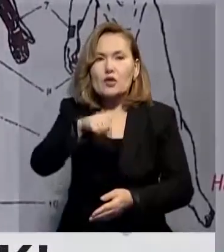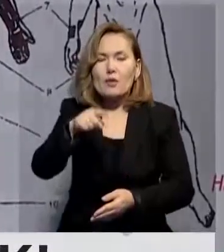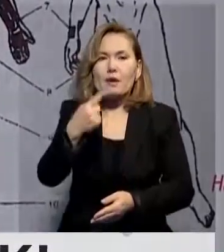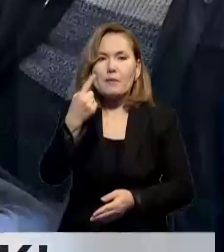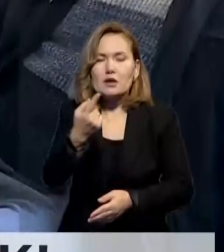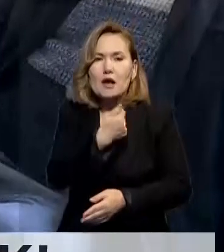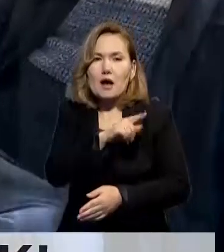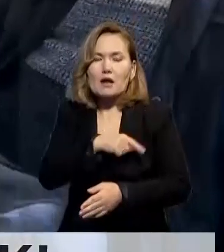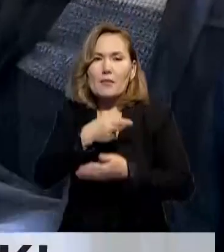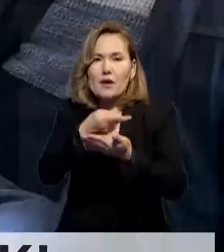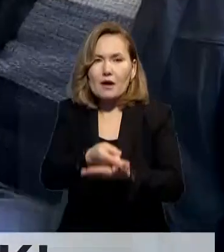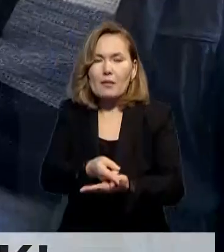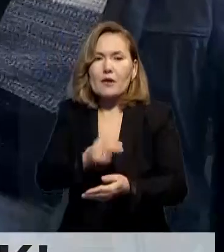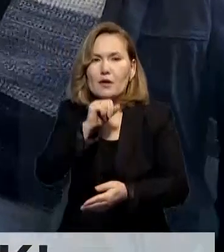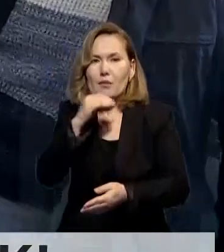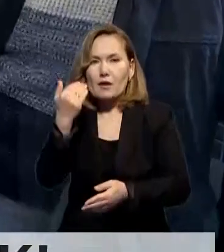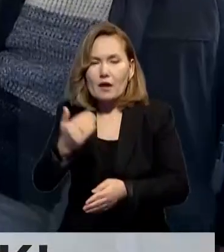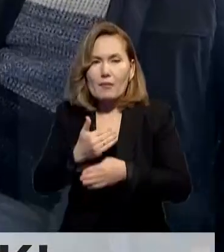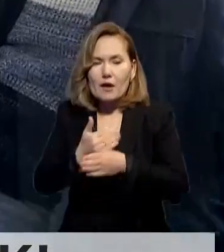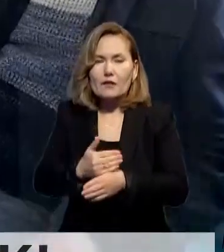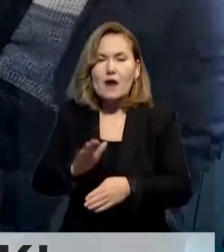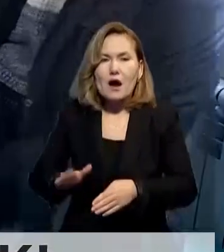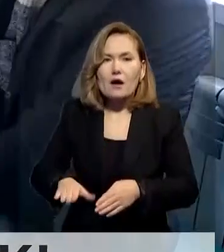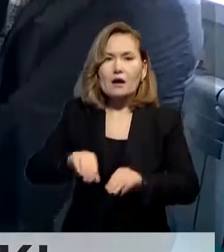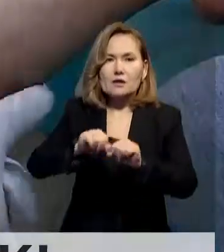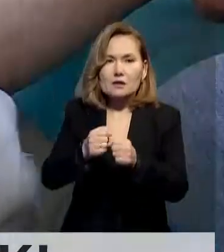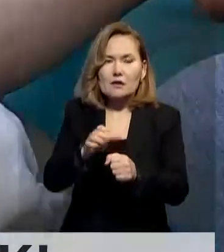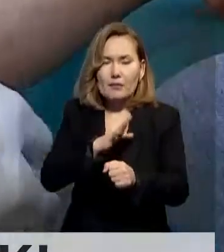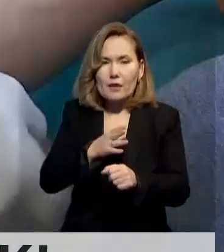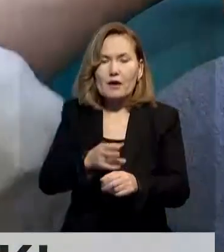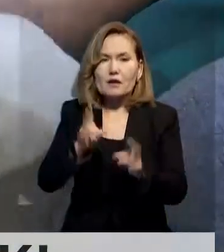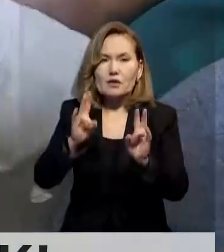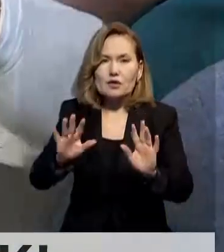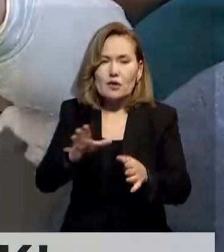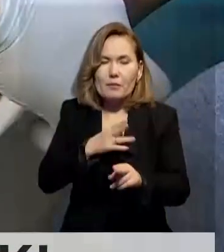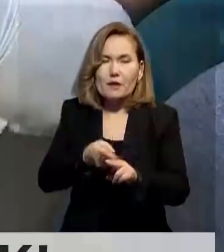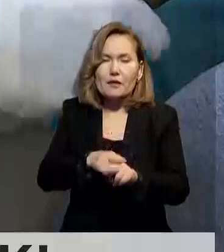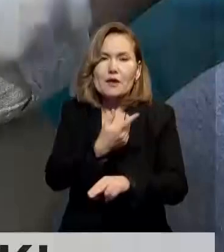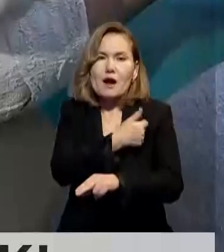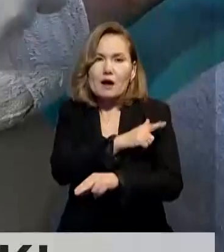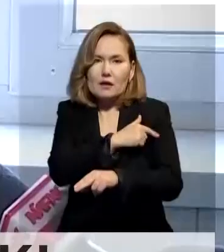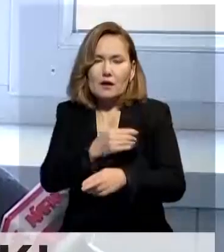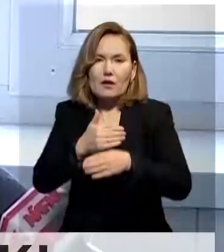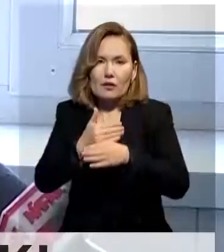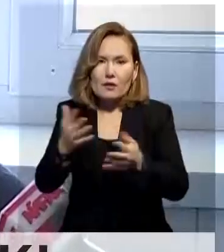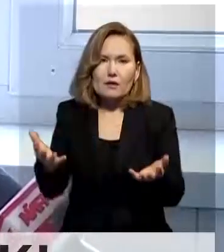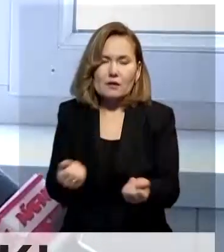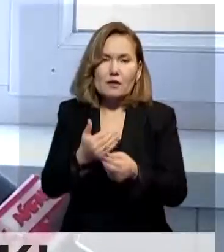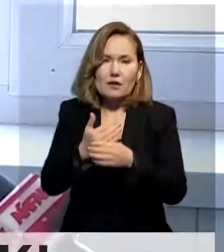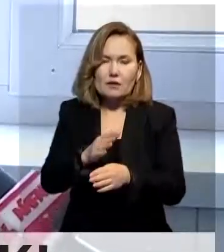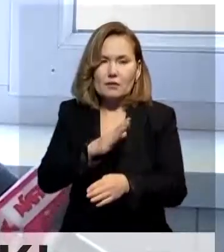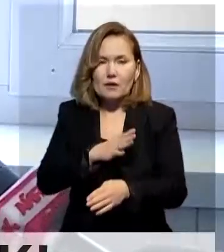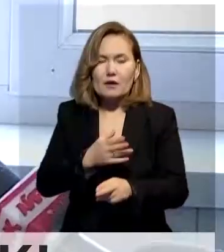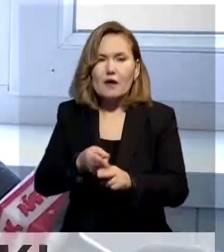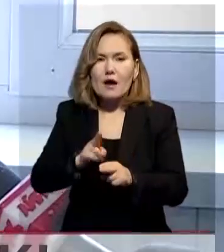жеткізілді. Дәрігерлердің тексеруінен кейін тобығын сындырып алғаны белгілі болды. Ақ халаттылар оң аяғына гипс таңып берді. Сынғанда естің